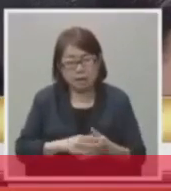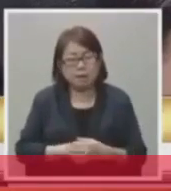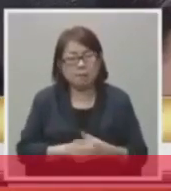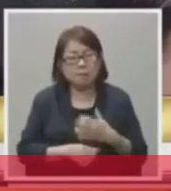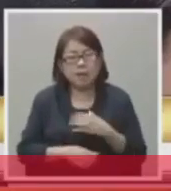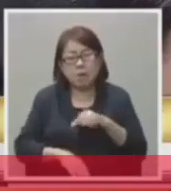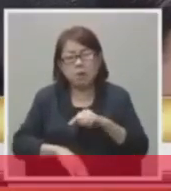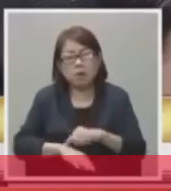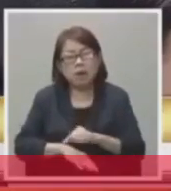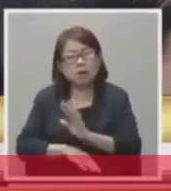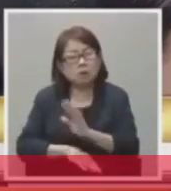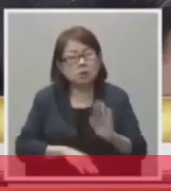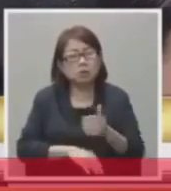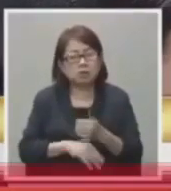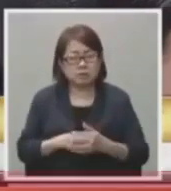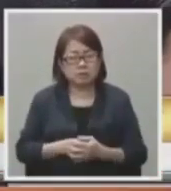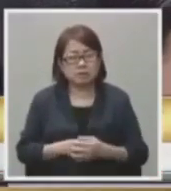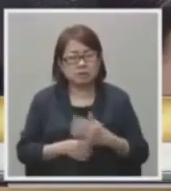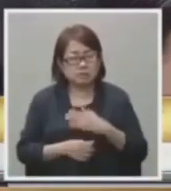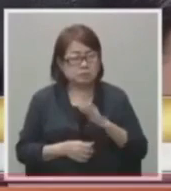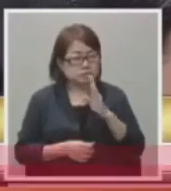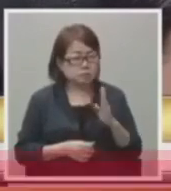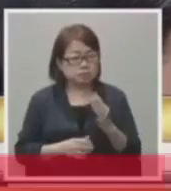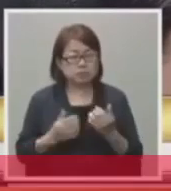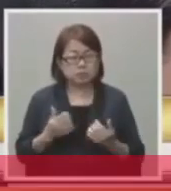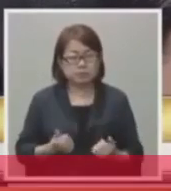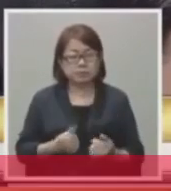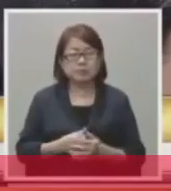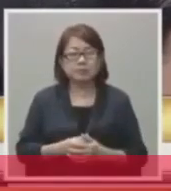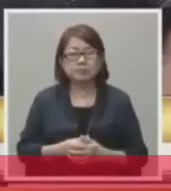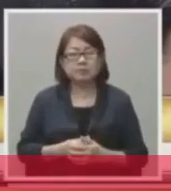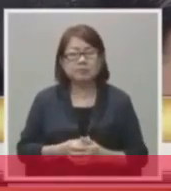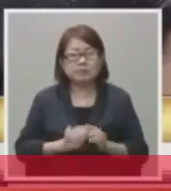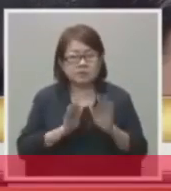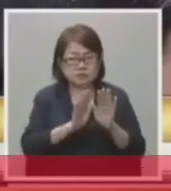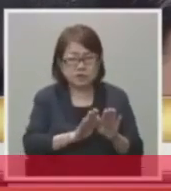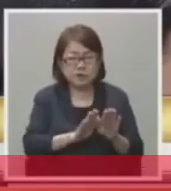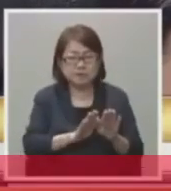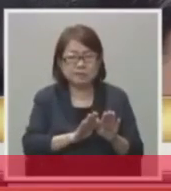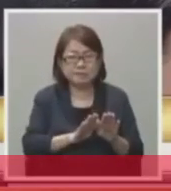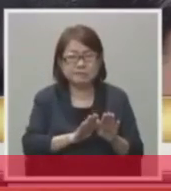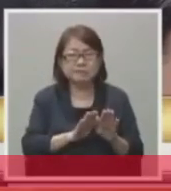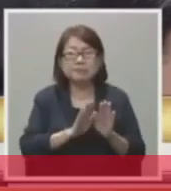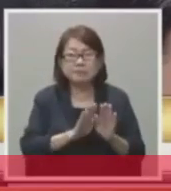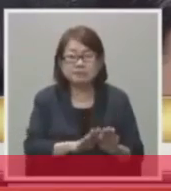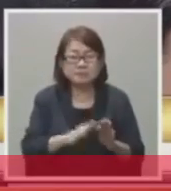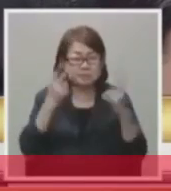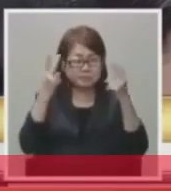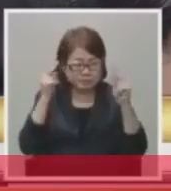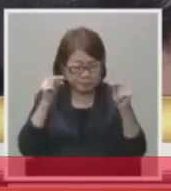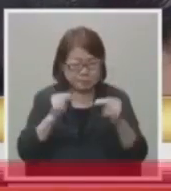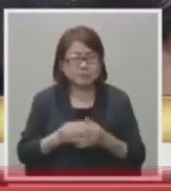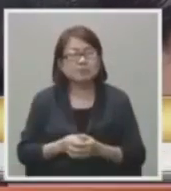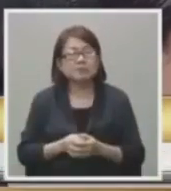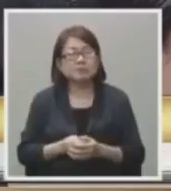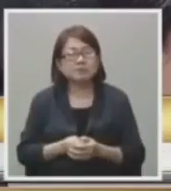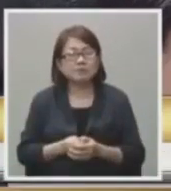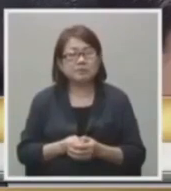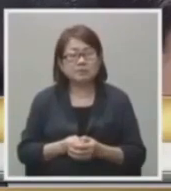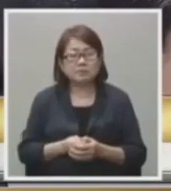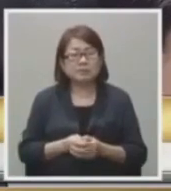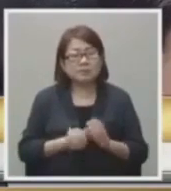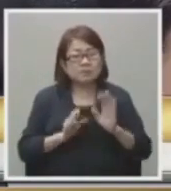นเวลาแห่งนี้มากไปขอเรียนว่าวันนี้อยากจะฝากไปยังทั้งท่านนายกรัฐมนตรีว่า